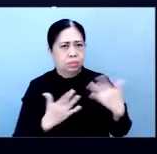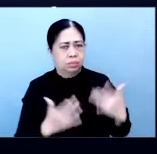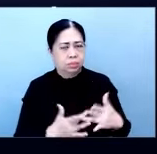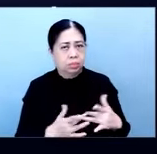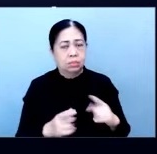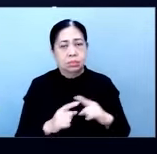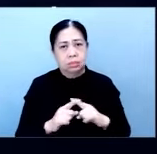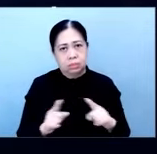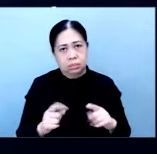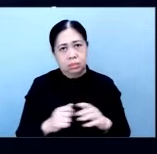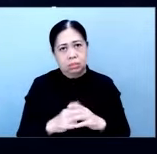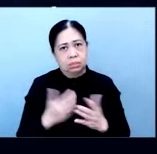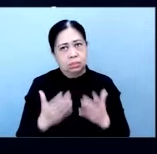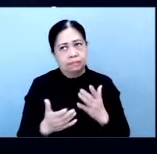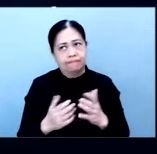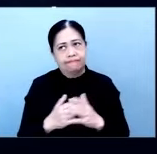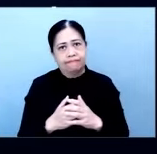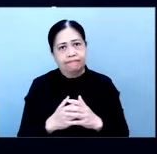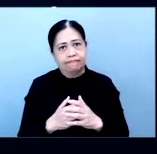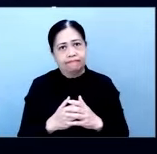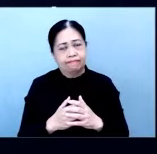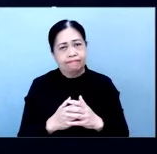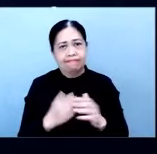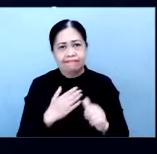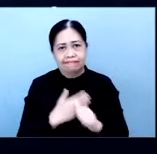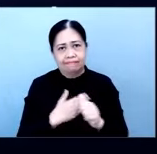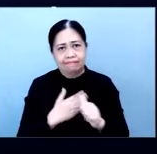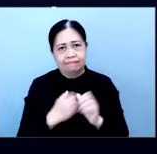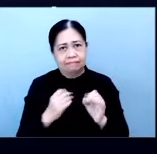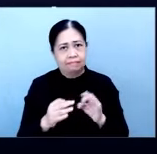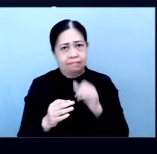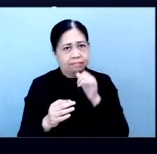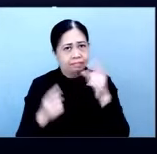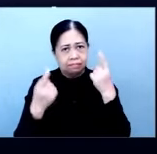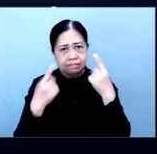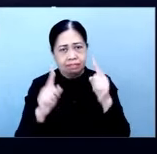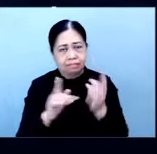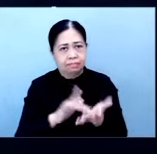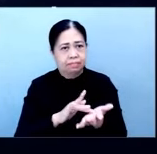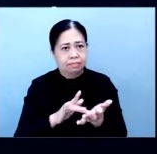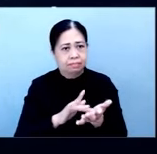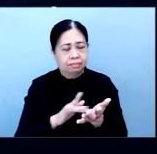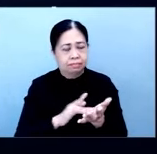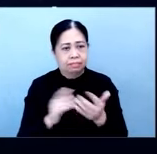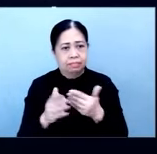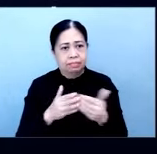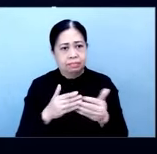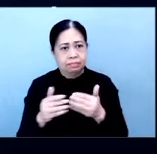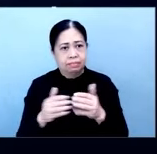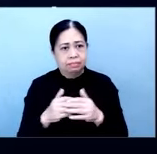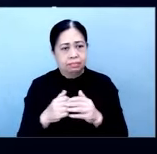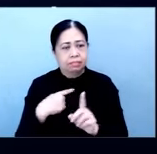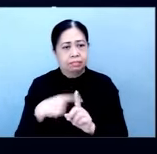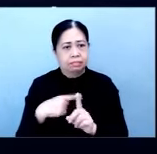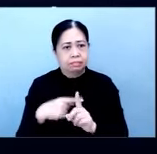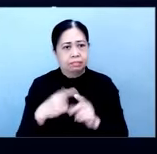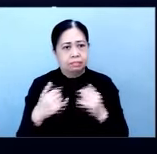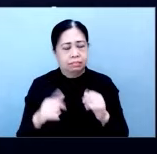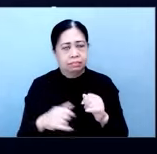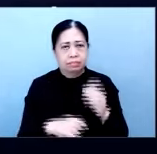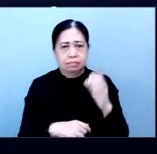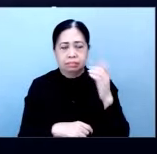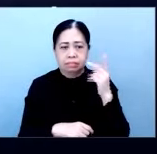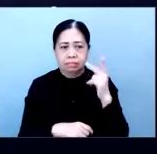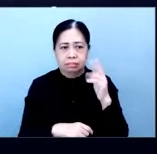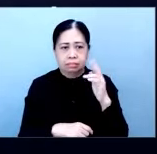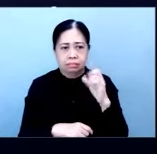nga lang, posible niya raw ikapahamak yan kung hindi tatalab ang gamot. Sa kabila nito, positibo pa rin si Chris. Say